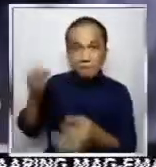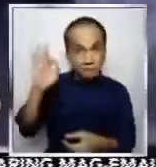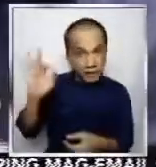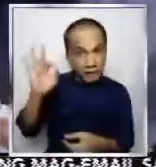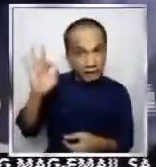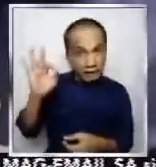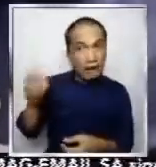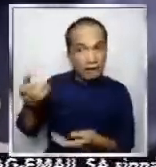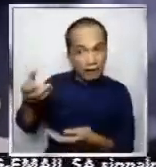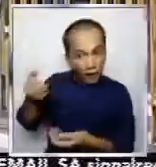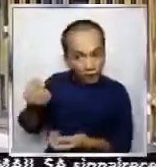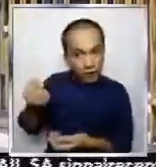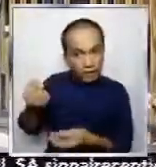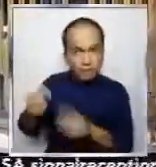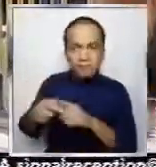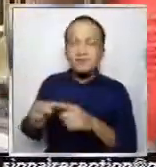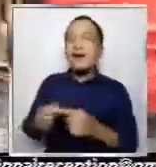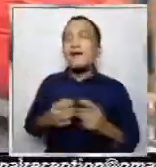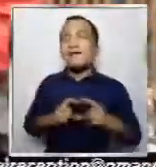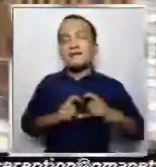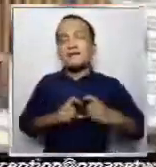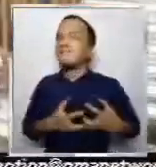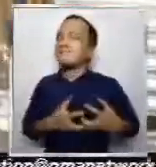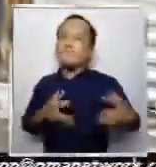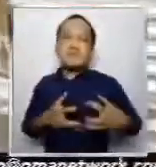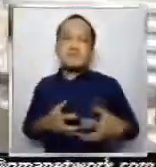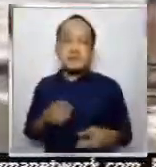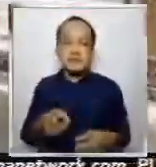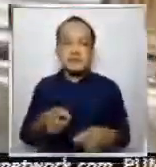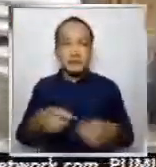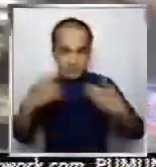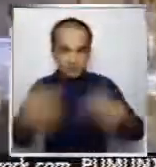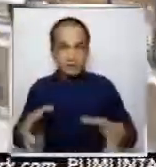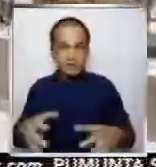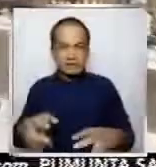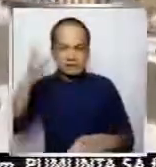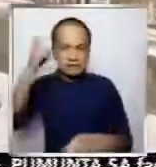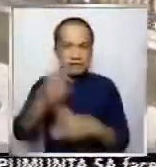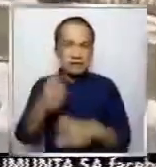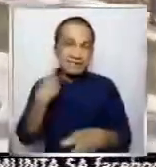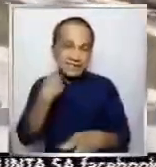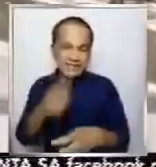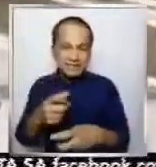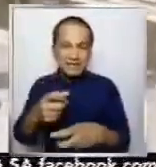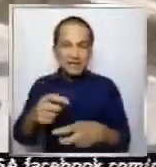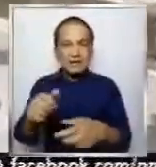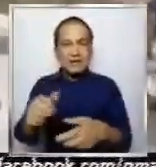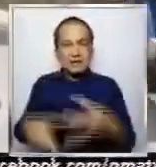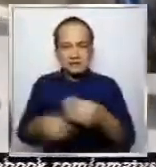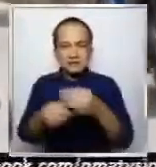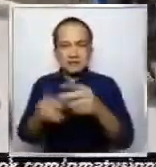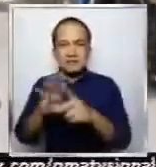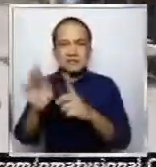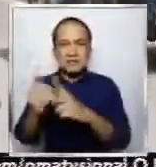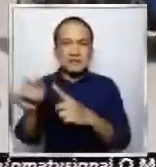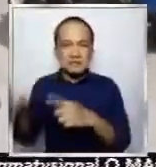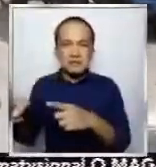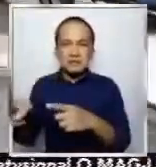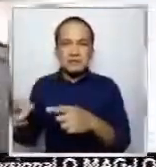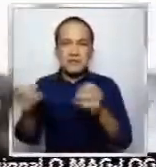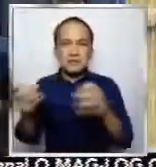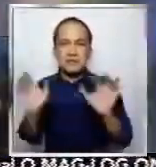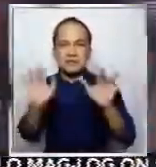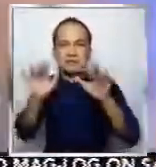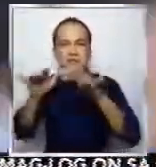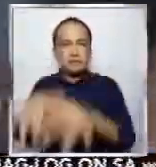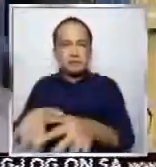Talagang nakakataba ng puso. Nagtapos na kanina ang hard lockdown sa Barangay Addition Hills kaya dumami na naman ang tao sa lansangan kahit may ECQ pa